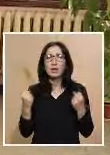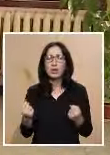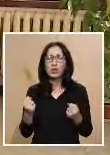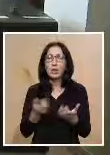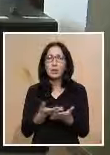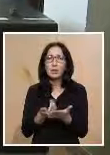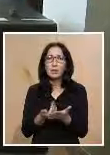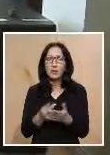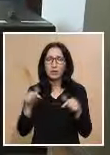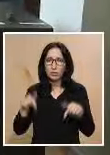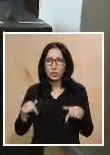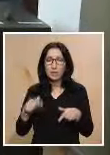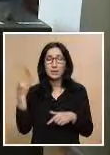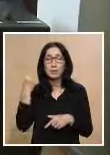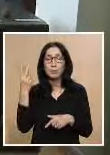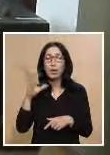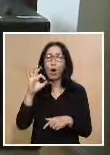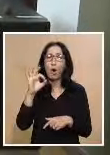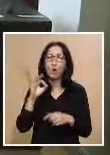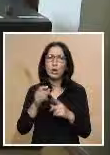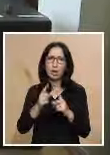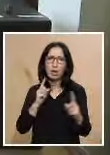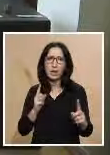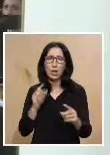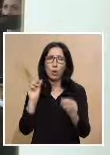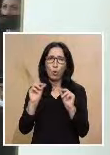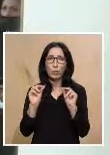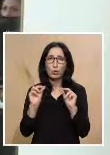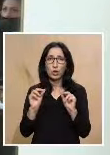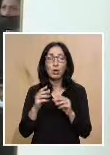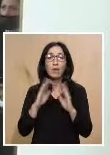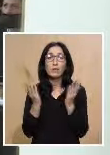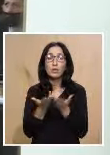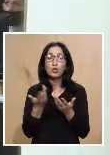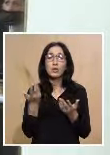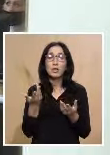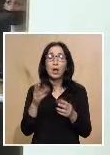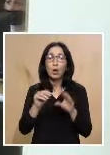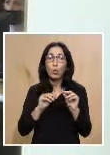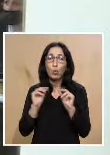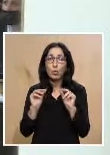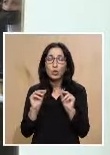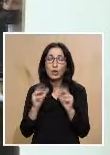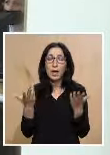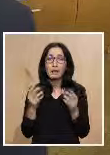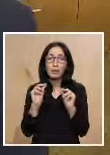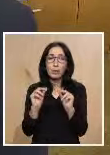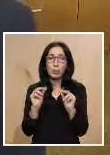най-тежките предизвикателства днес, разбира се, е онлайн обучението. Всички се учат как да преподават преподаването